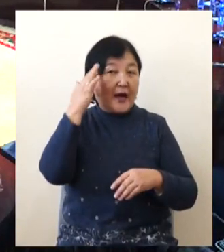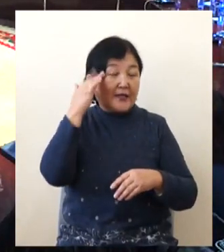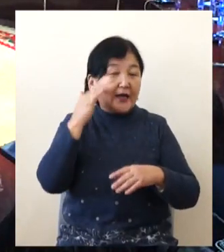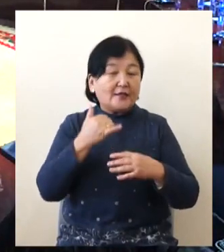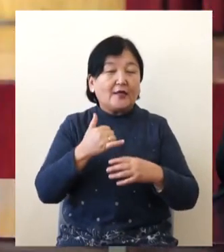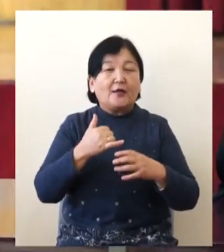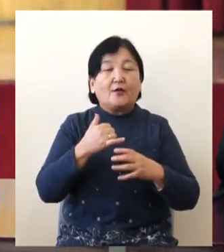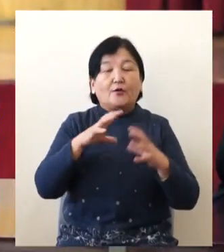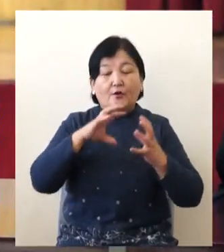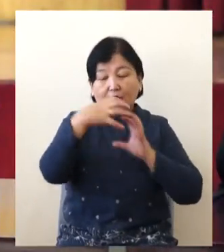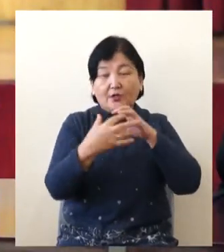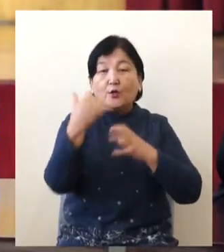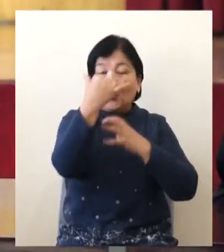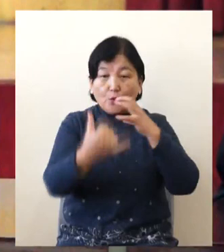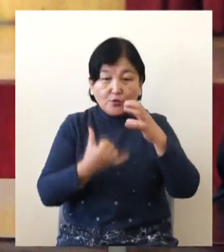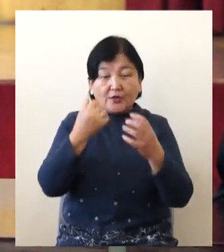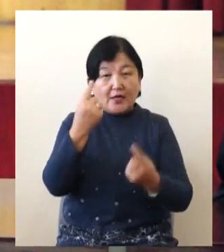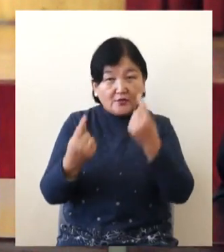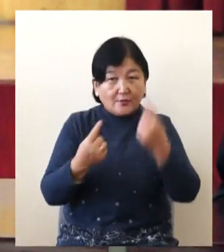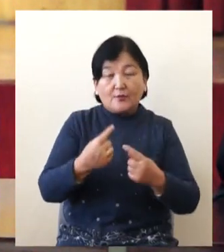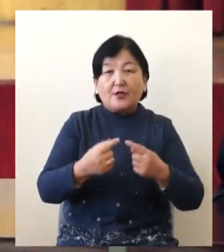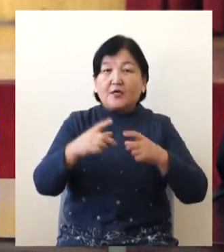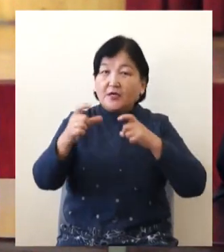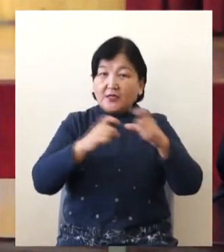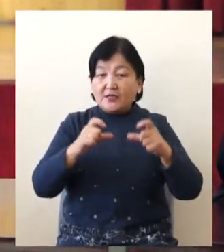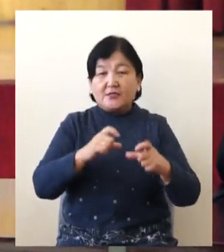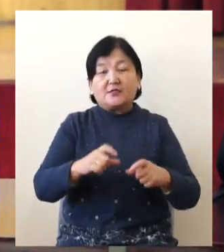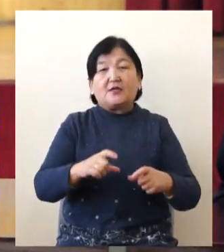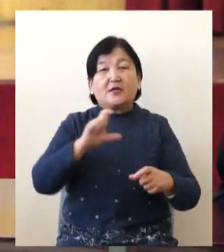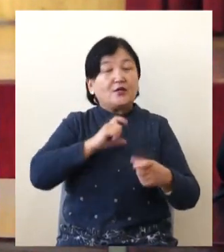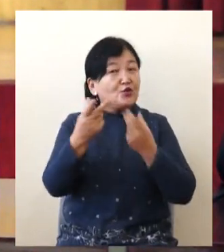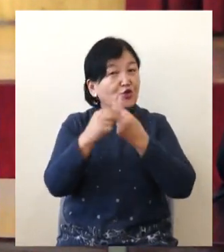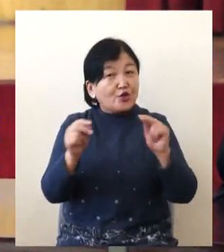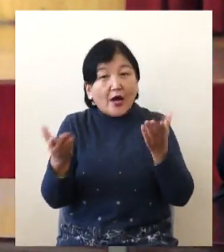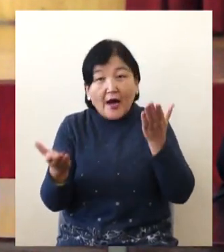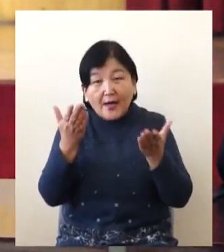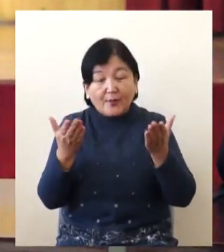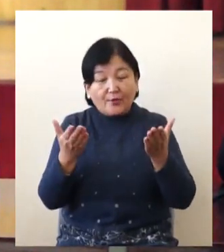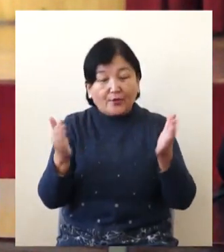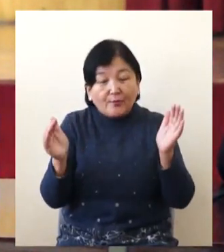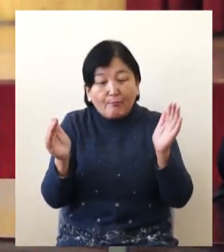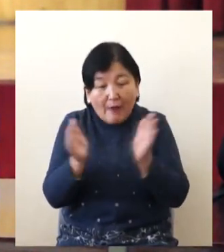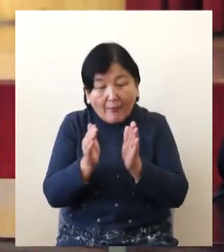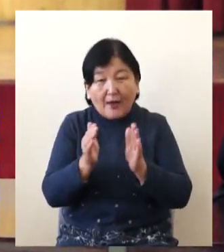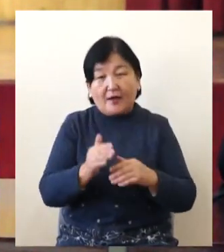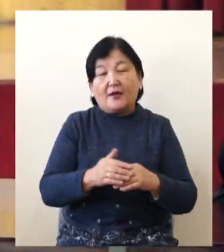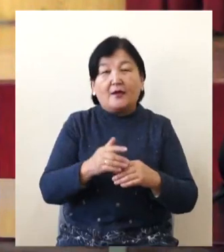гэхээсээ илүүтэйгээр ямар талбарт эдийн засгийн эрх чөлөө бага байгааг л тогтоогоод байгаа юм шүү дээ хөндлөнгийн